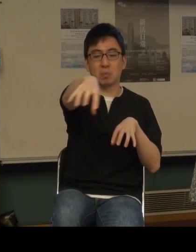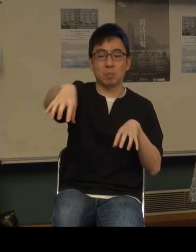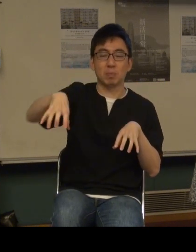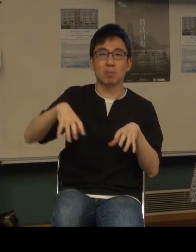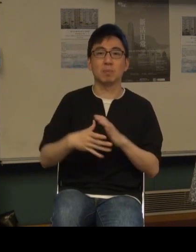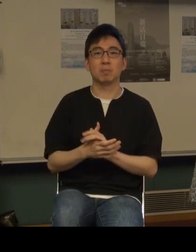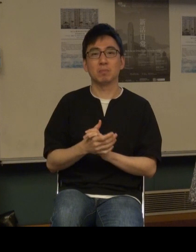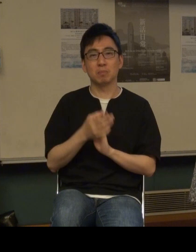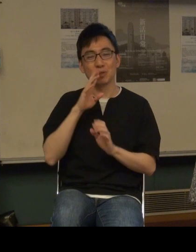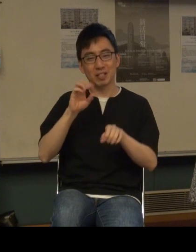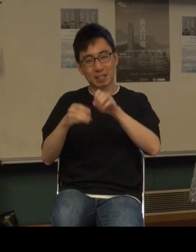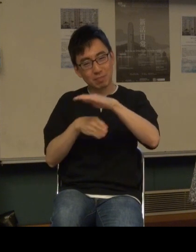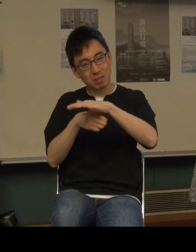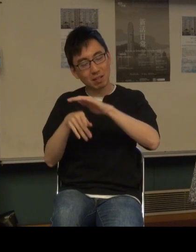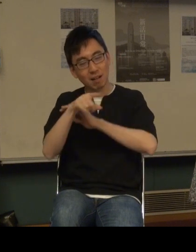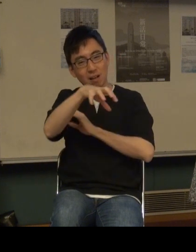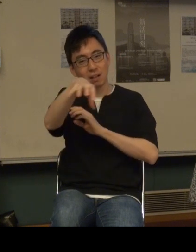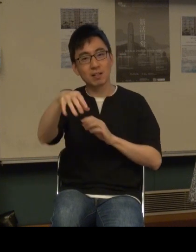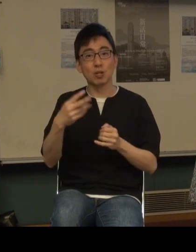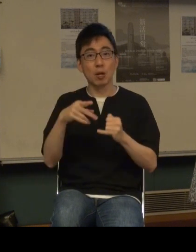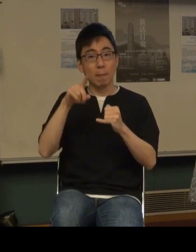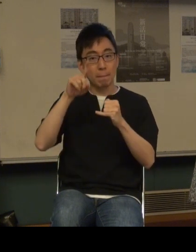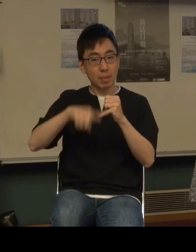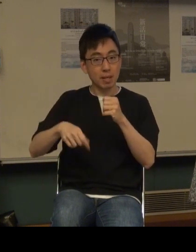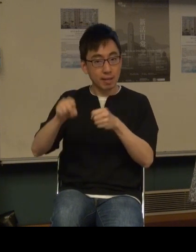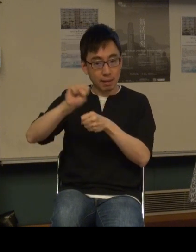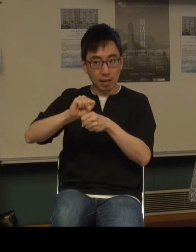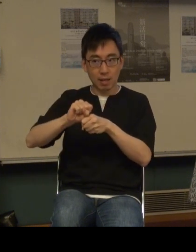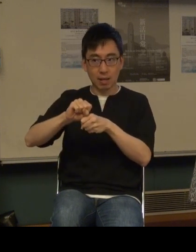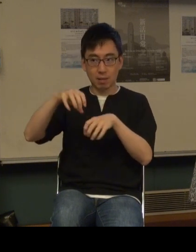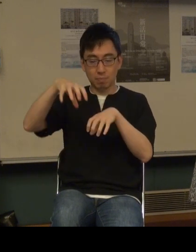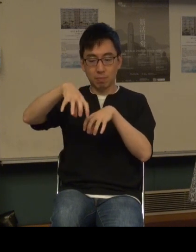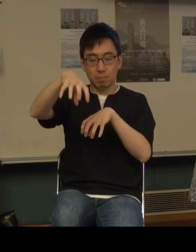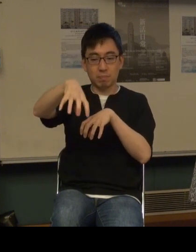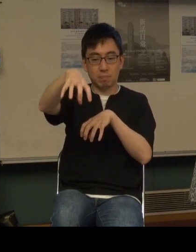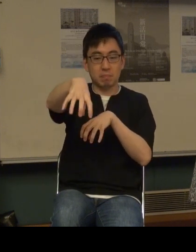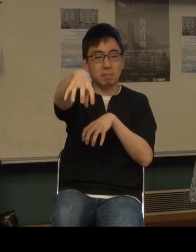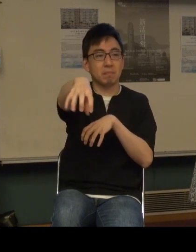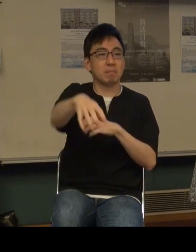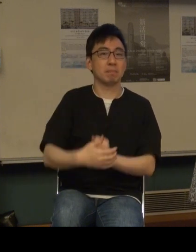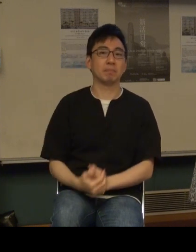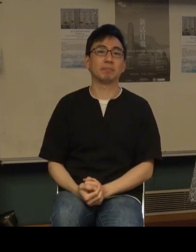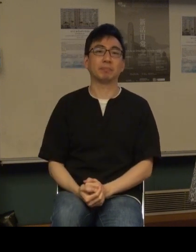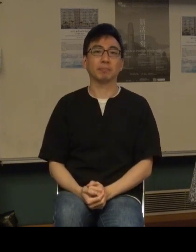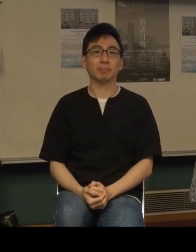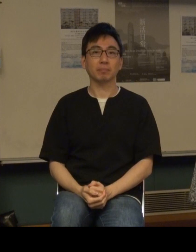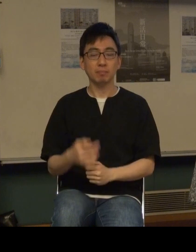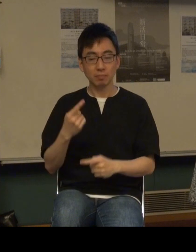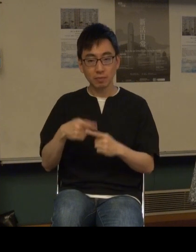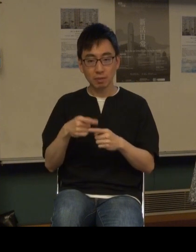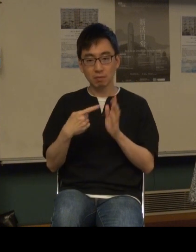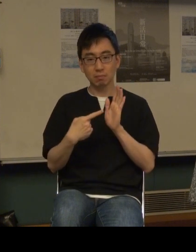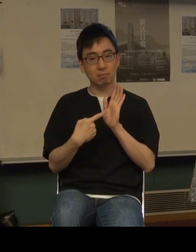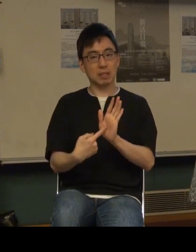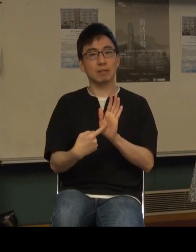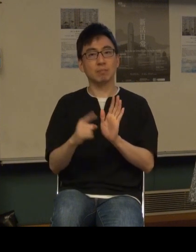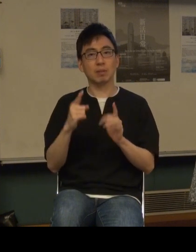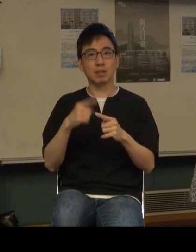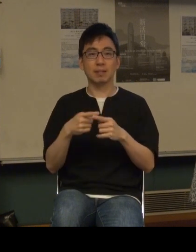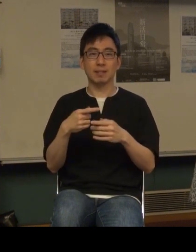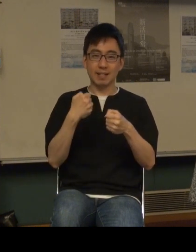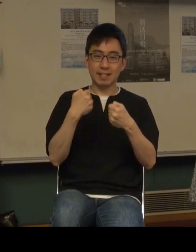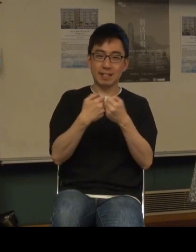實驗室啊嗰啲啊。咁後來佢就再加建埋呢部分嘅，加建埋呢部分。咁所以咧，佢就展現咗同我哋戰